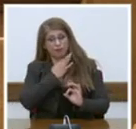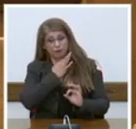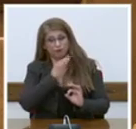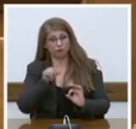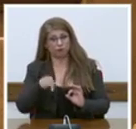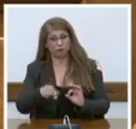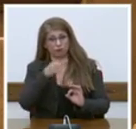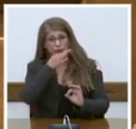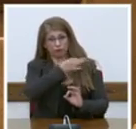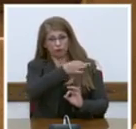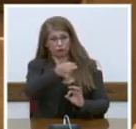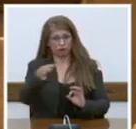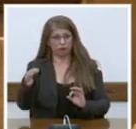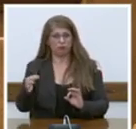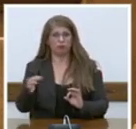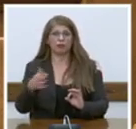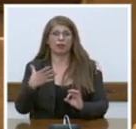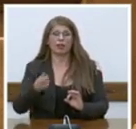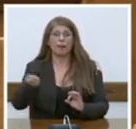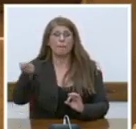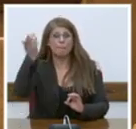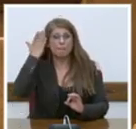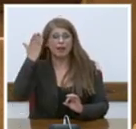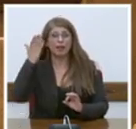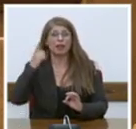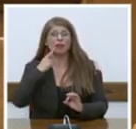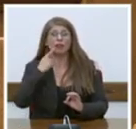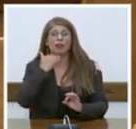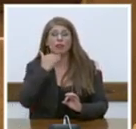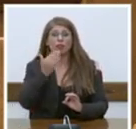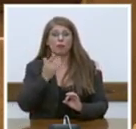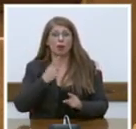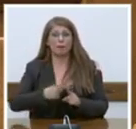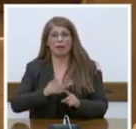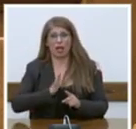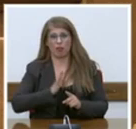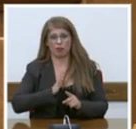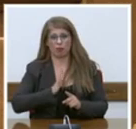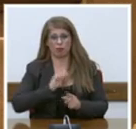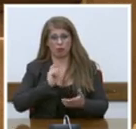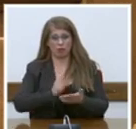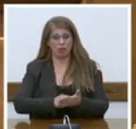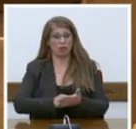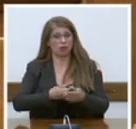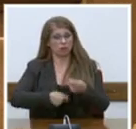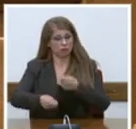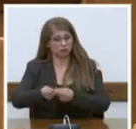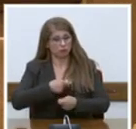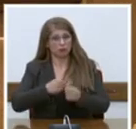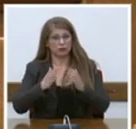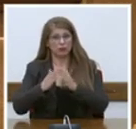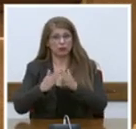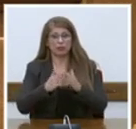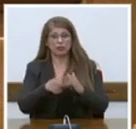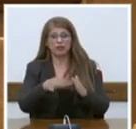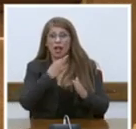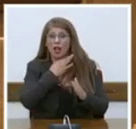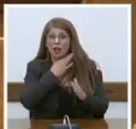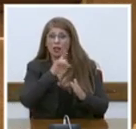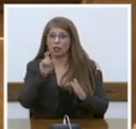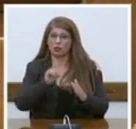επισημανθεί, γίνονται πανάκριβα και απλησίαστα για τους απλούς ανθρώπους, για τα νοικοκυριά, αυτά τα αναγκαία για τη